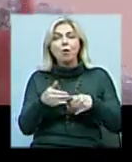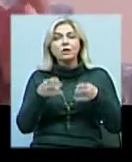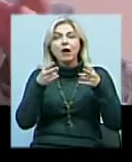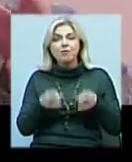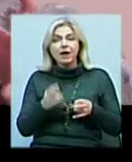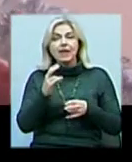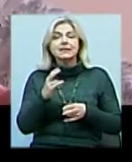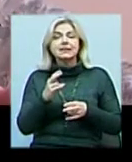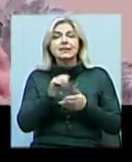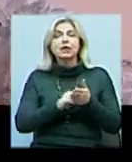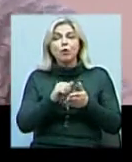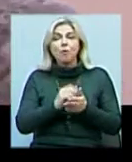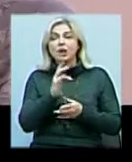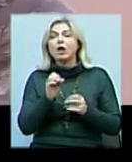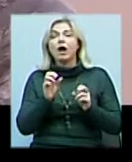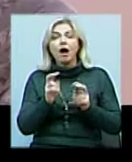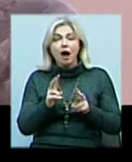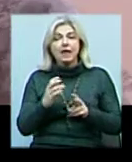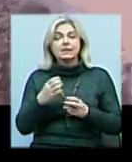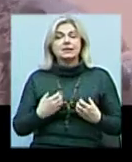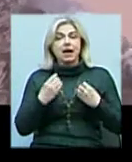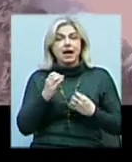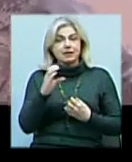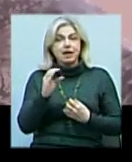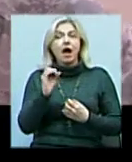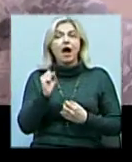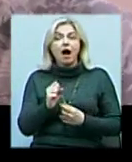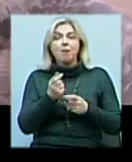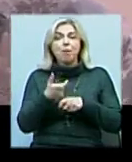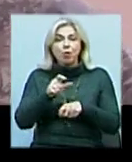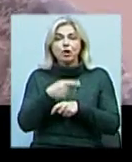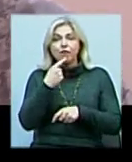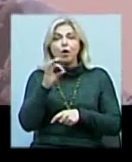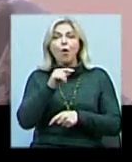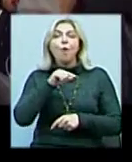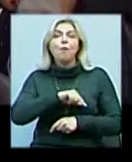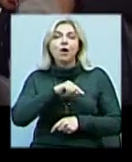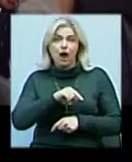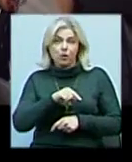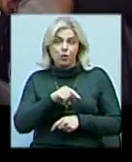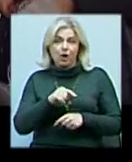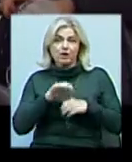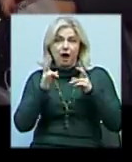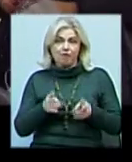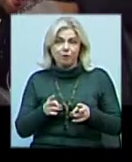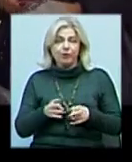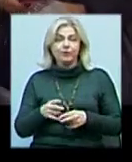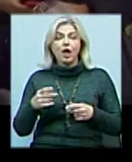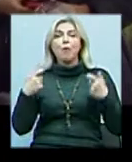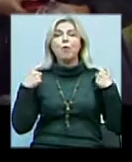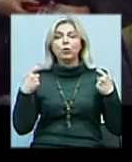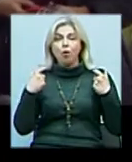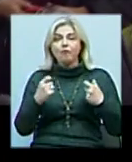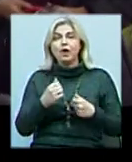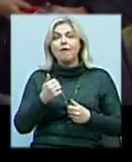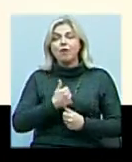не тільки як про стрес, а як розлад. Але ми зараз більше говоримо про моральну травму. Полковник у відставці Військово-повітряних